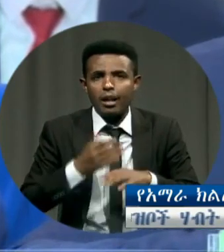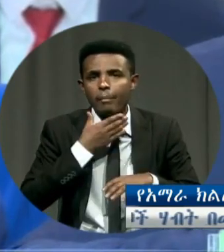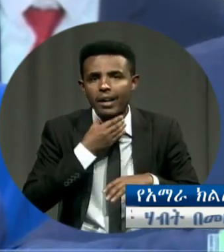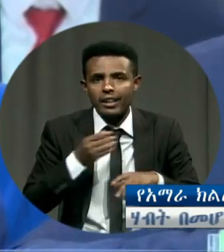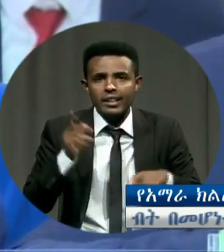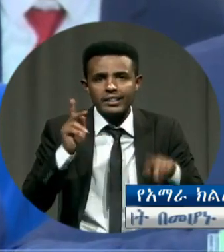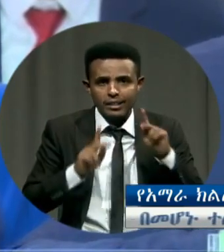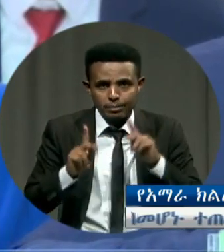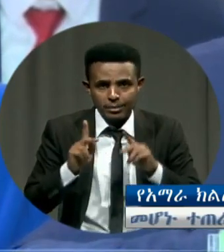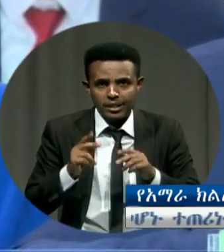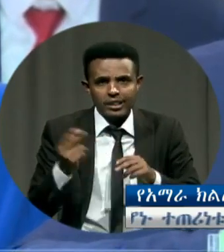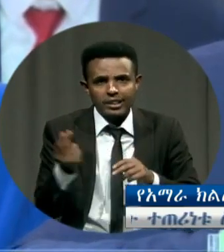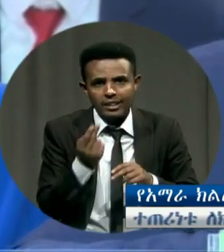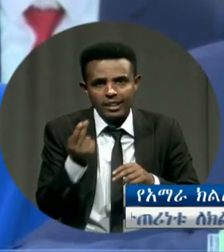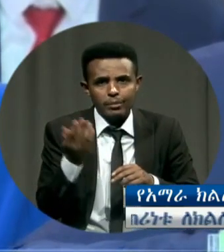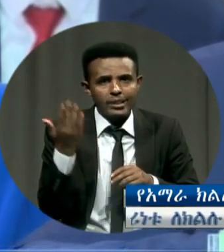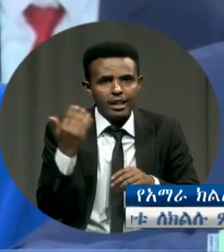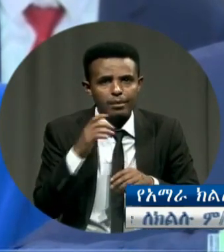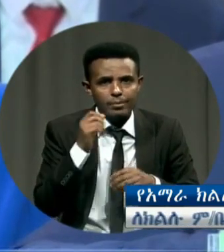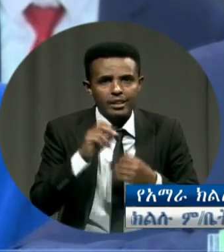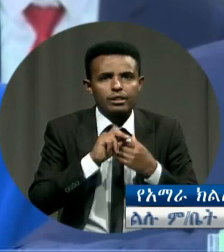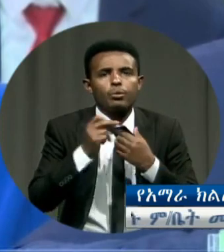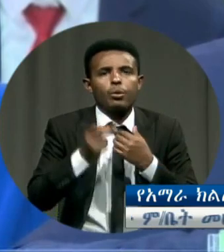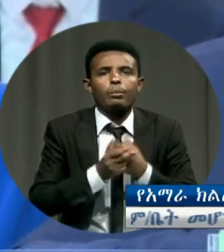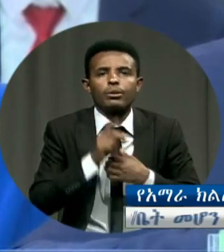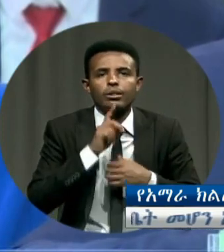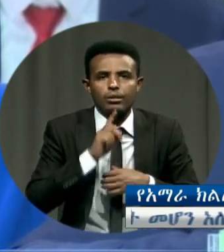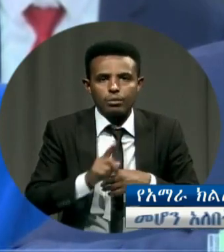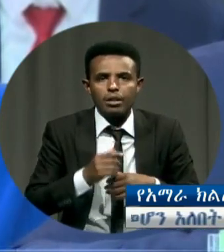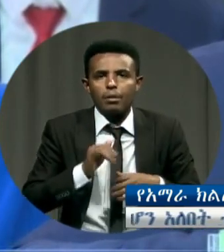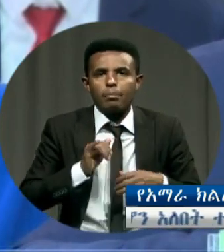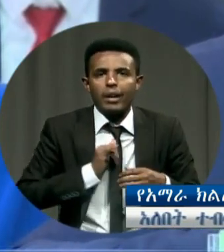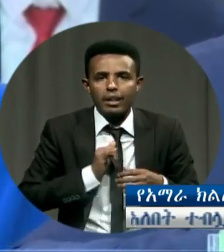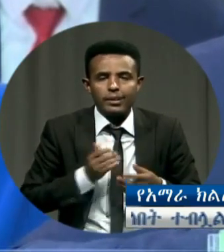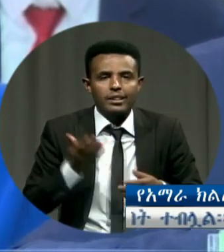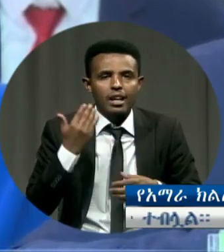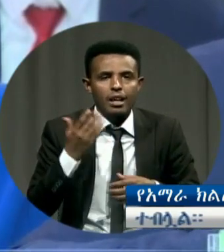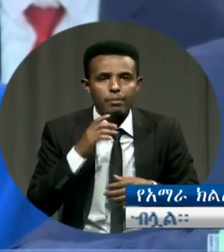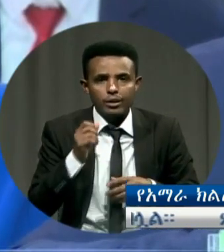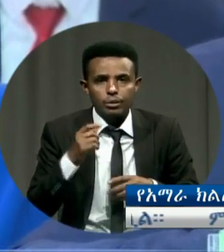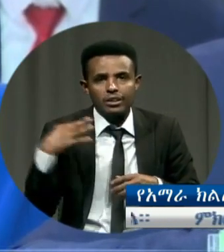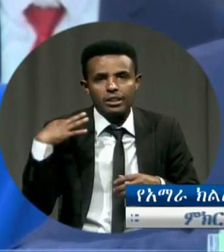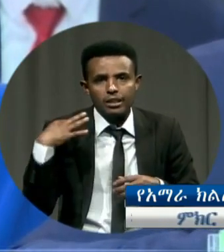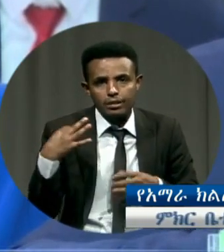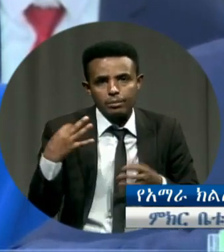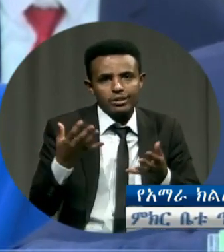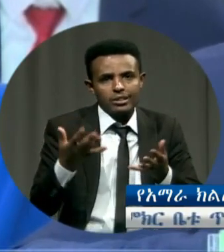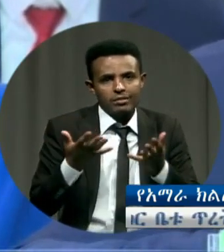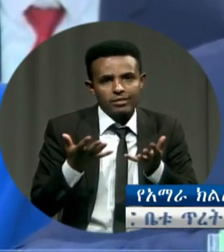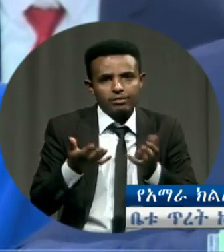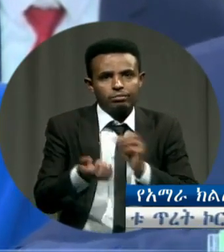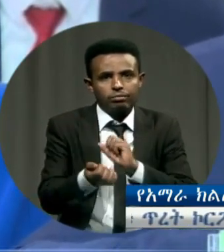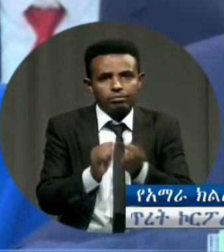እየጠቀመ ያልነበረ ኮርፖሬት ነው። ባለቤት ያልነበረው ግለሰቦች ሲያሽከረክሩት